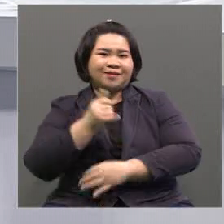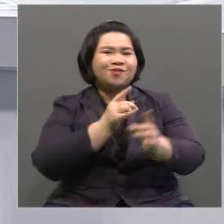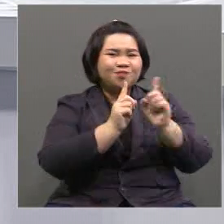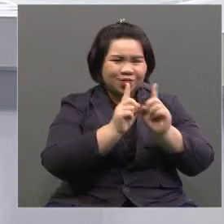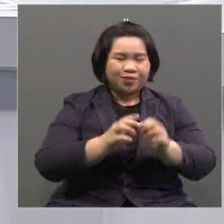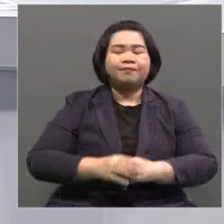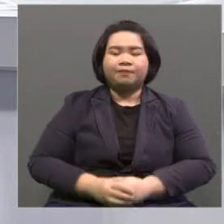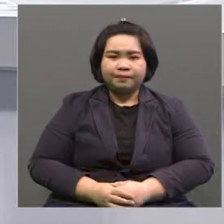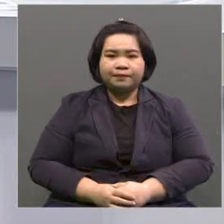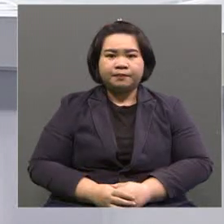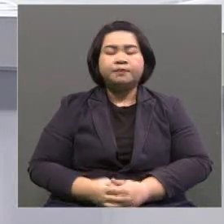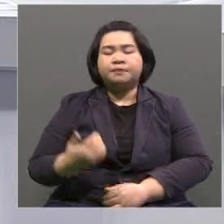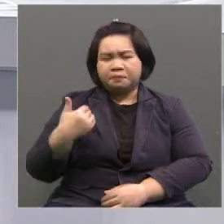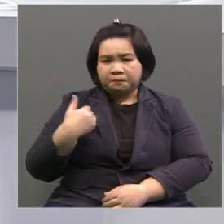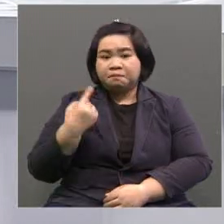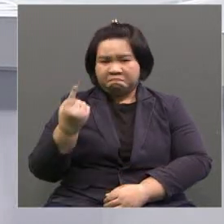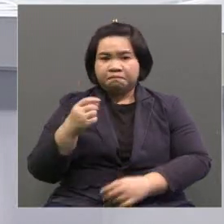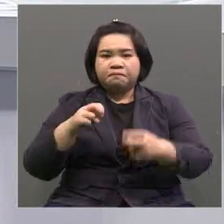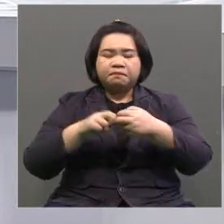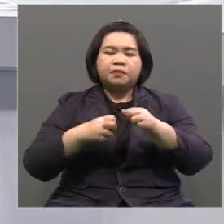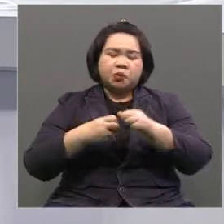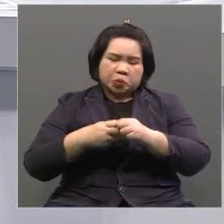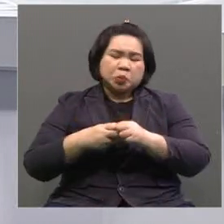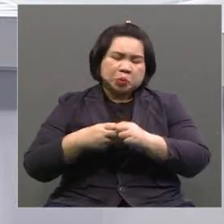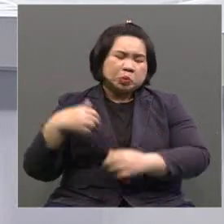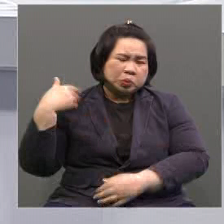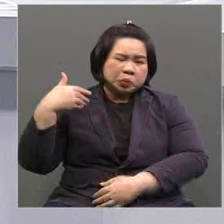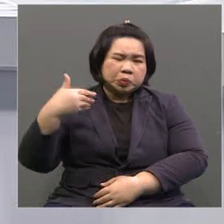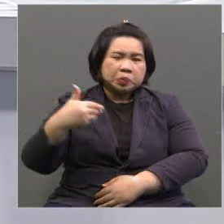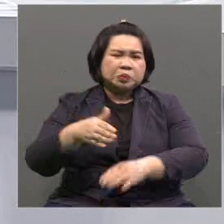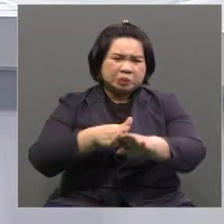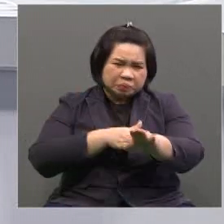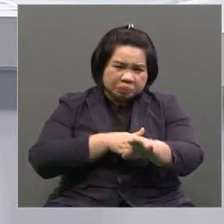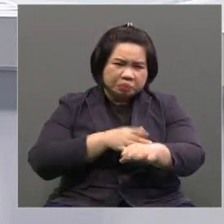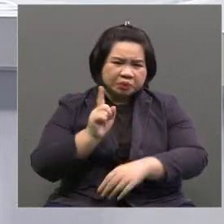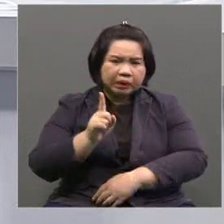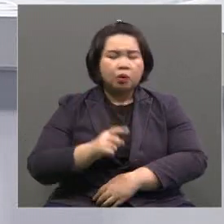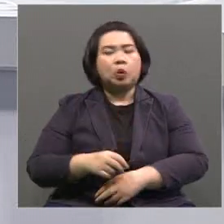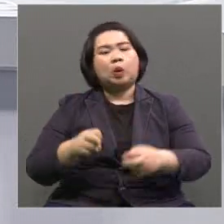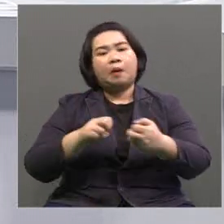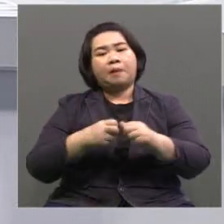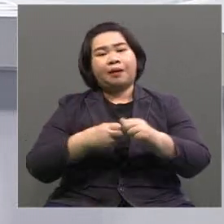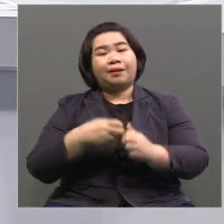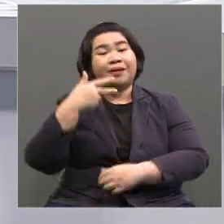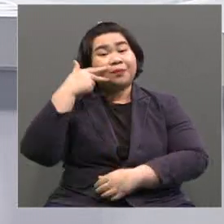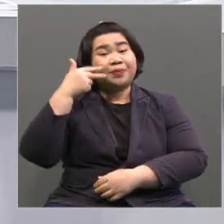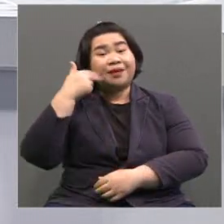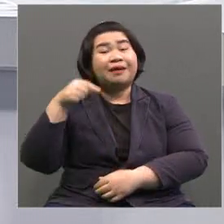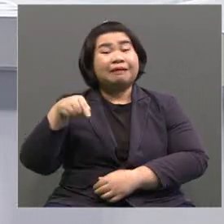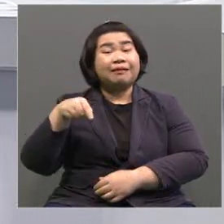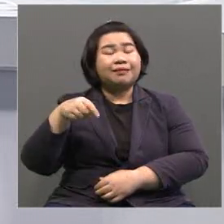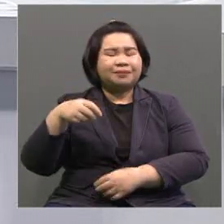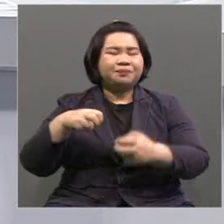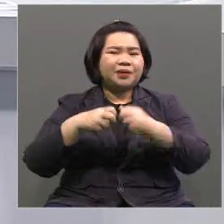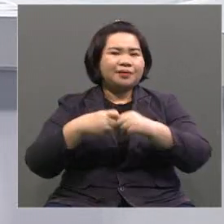เอาละค่ะเดี๋ยวพาไปดูอีกหนึ่งเรื่องที่ก็เป็นประเด็นกันมานะคะก่อนหน้านี ้ ที ่ บอกว่าขึ้นราคาทั้งหน้าโรงงานแล้วก็มาถึงตอนที่ค้าขายด้วยน้ำต